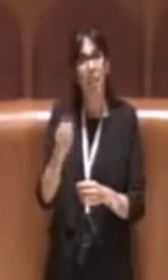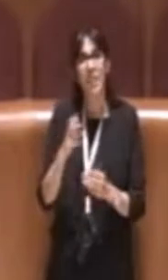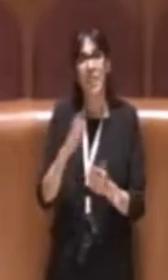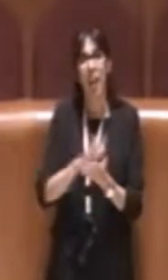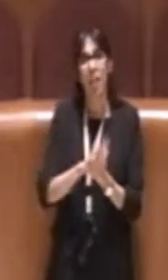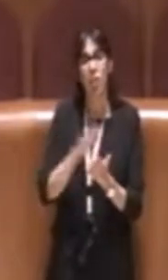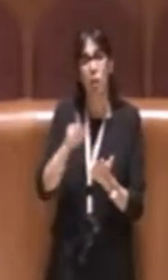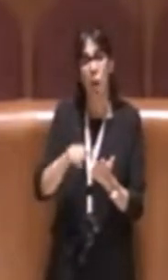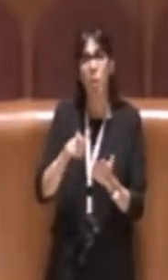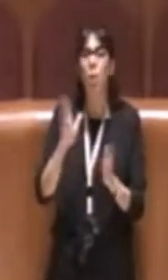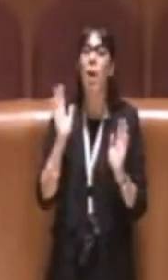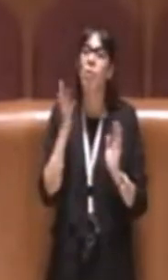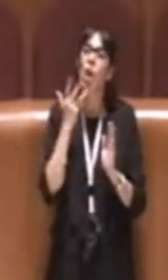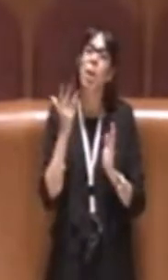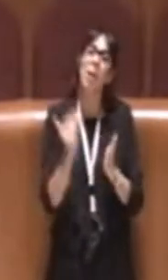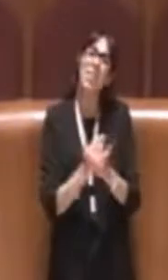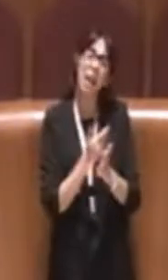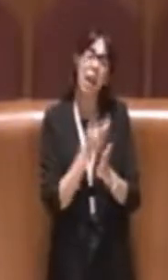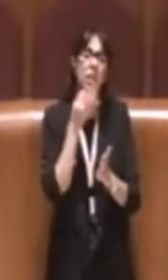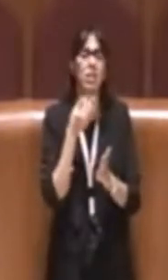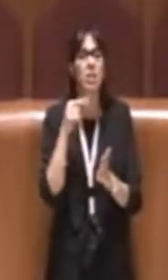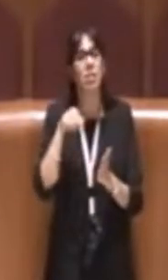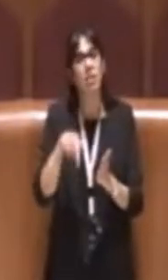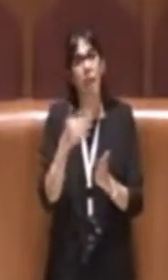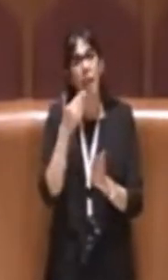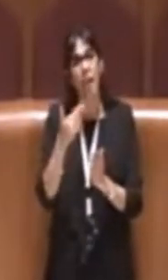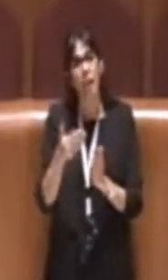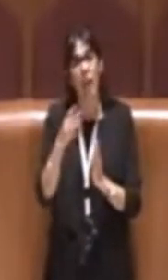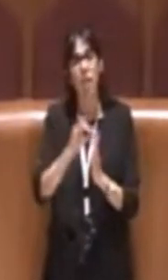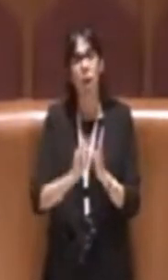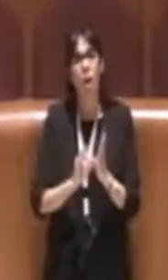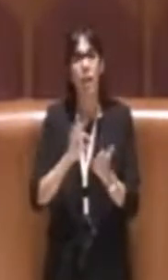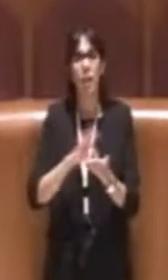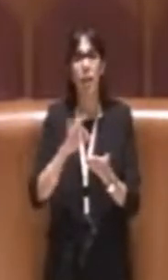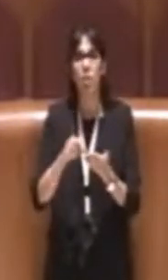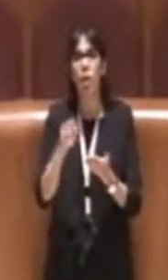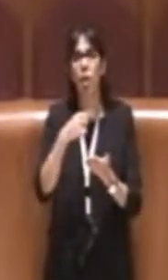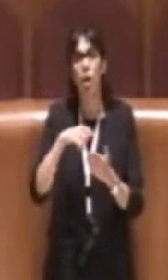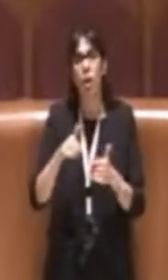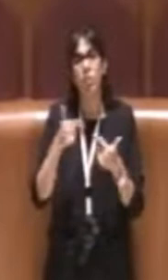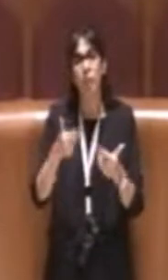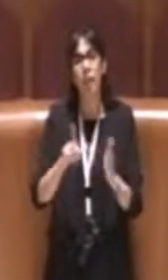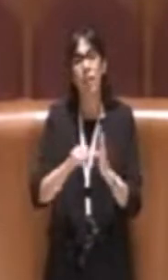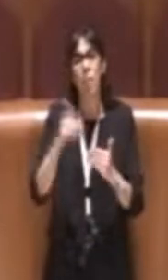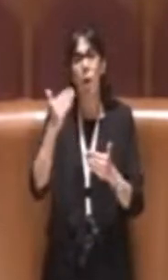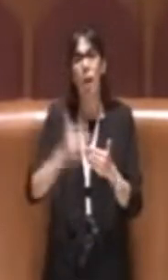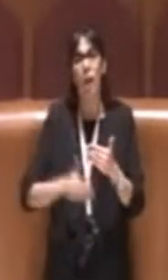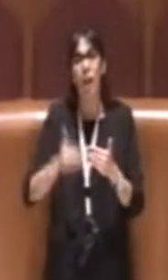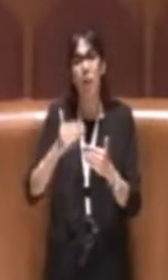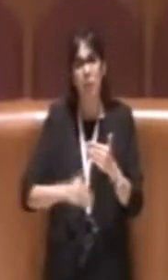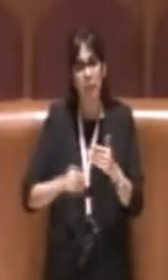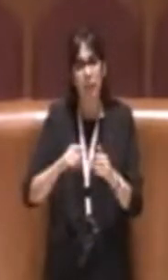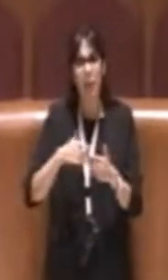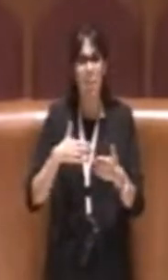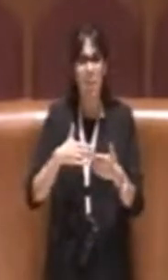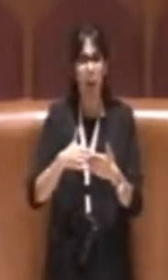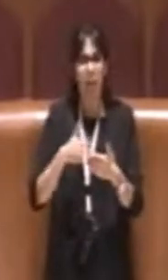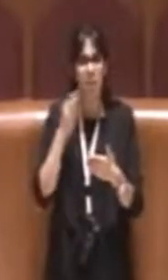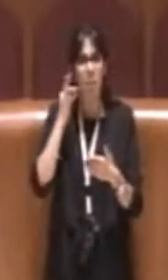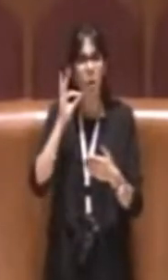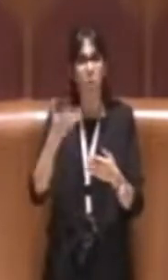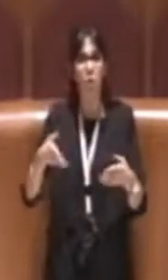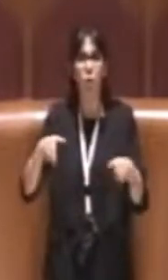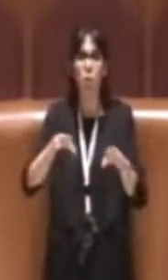questo avvenga, per cui con l'ordine del giorno abbiamo dato un tempo massimo per arrivare, per concludere le operazioni